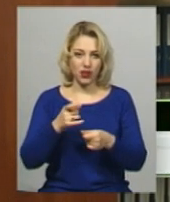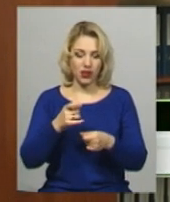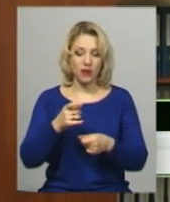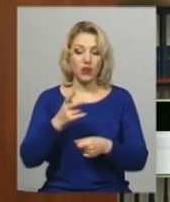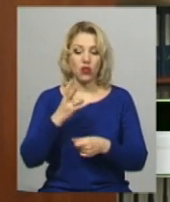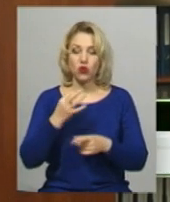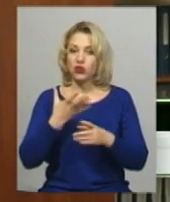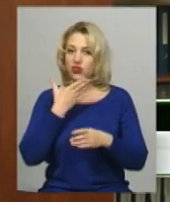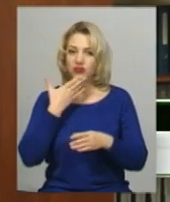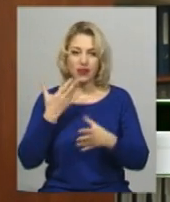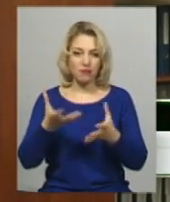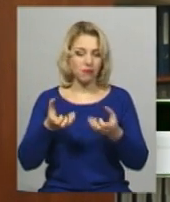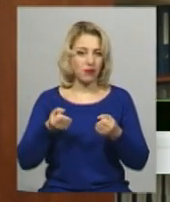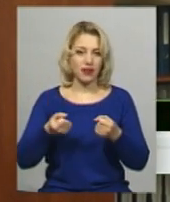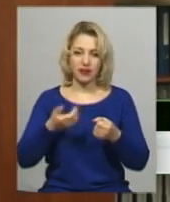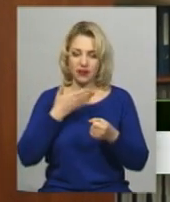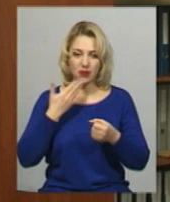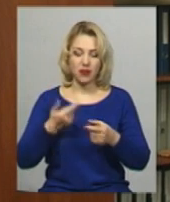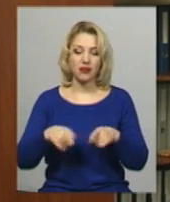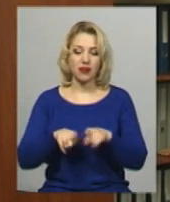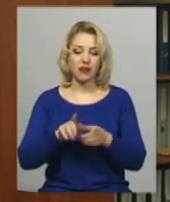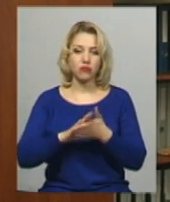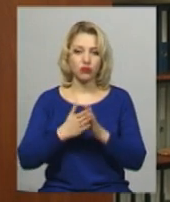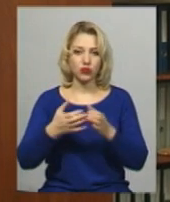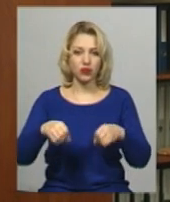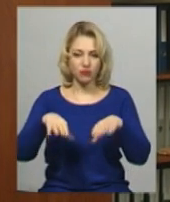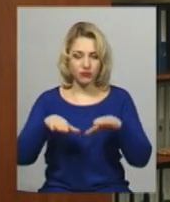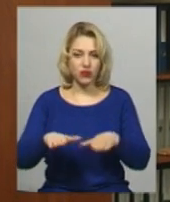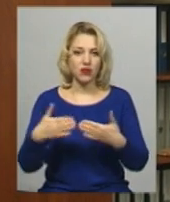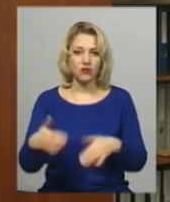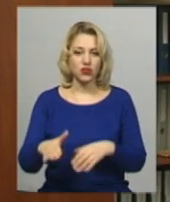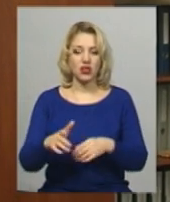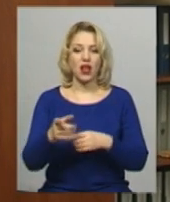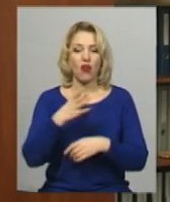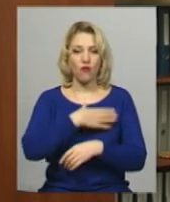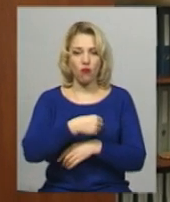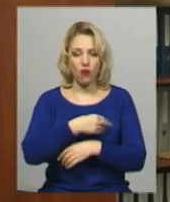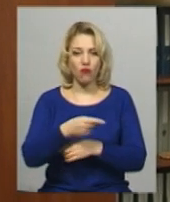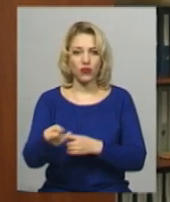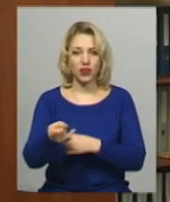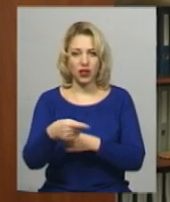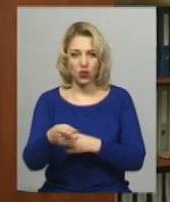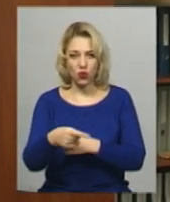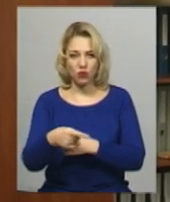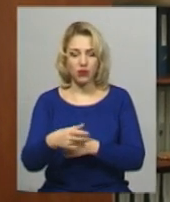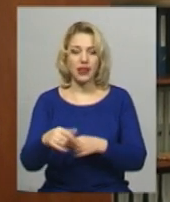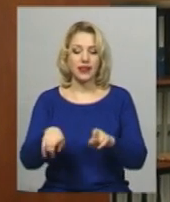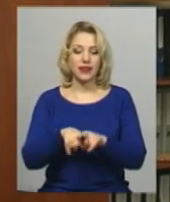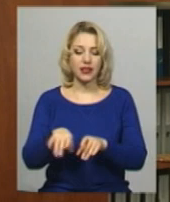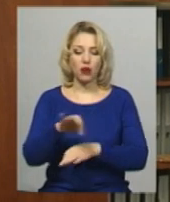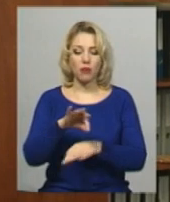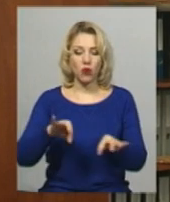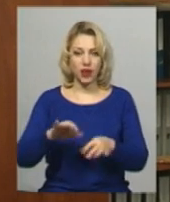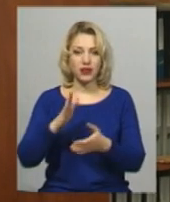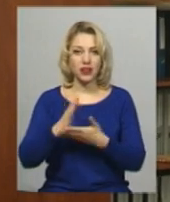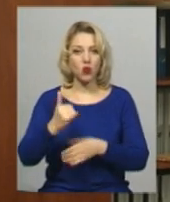прийняте. Таке положення прийнято у Львові, таке положення в Тернополі і таке положення або проект положення вже є